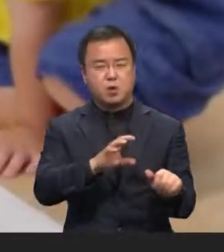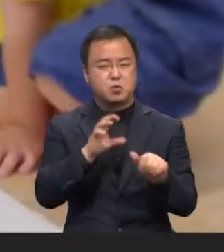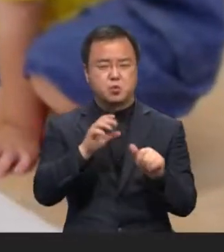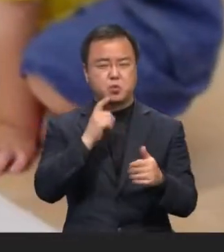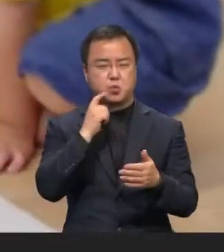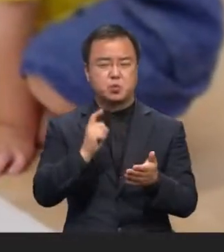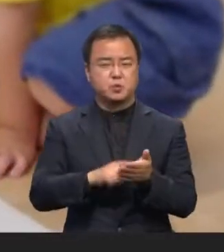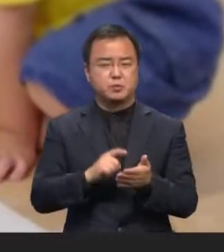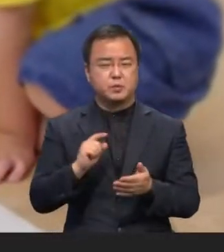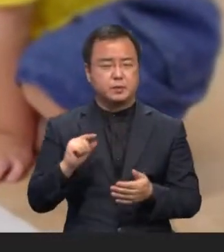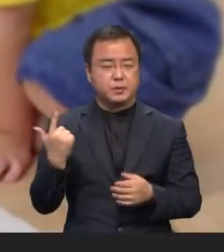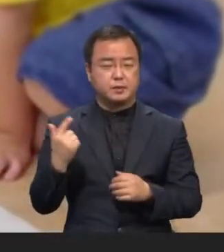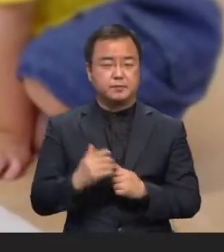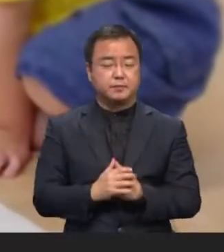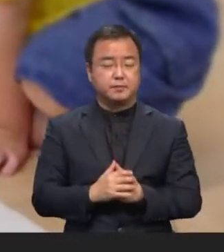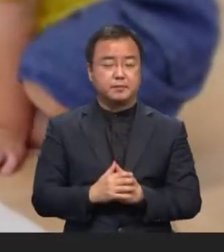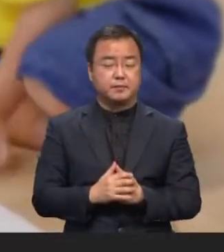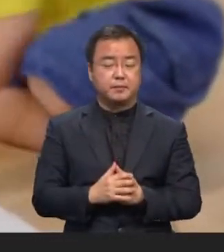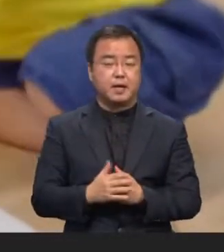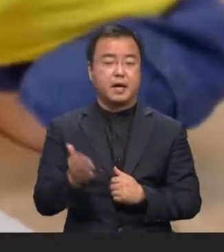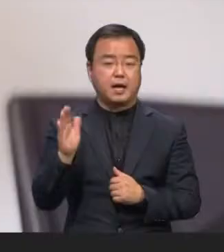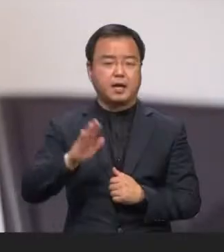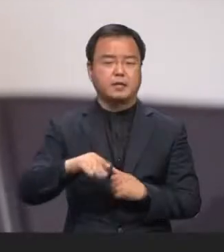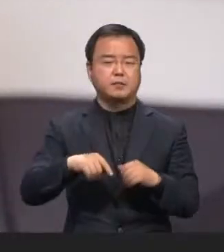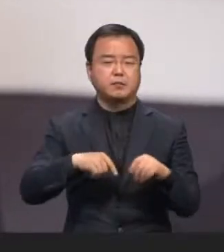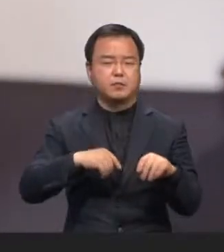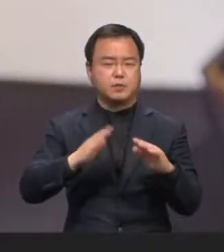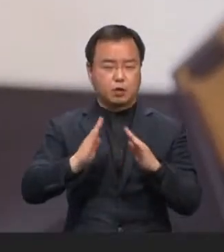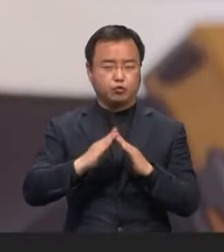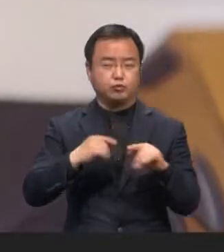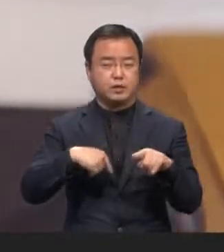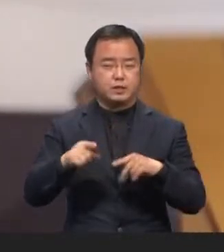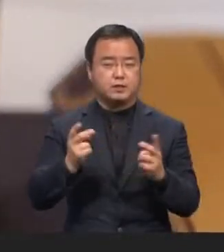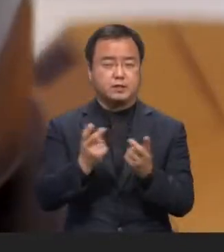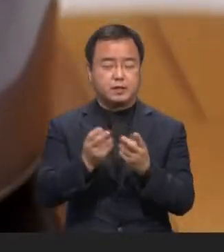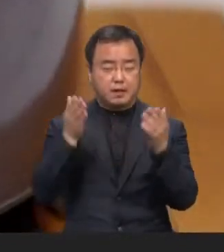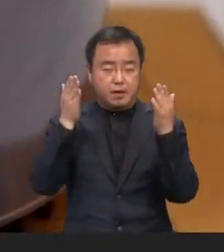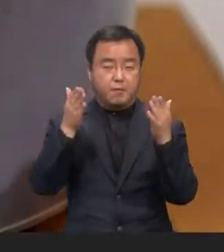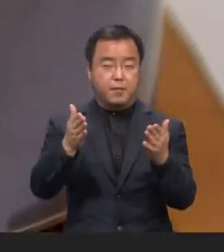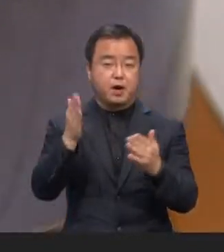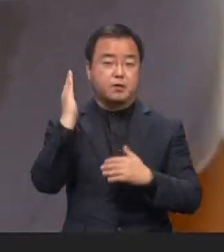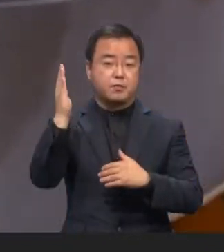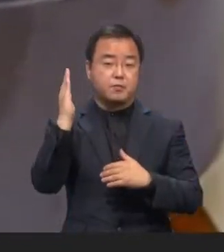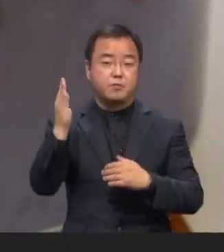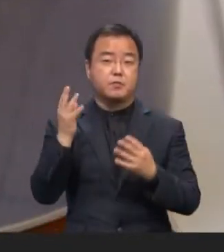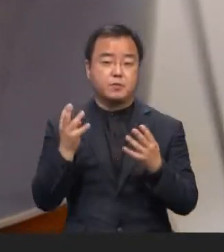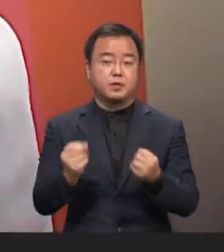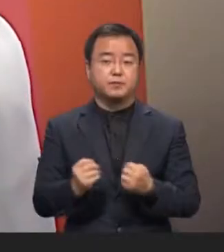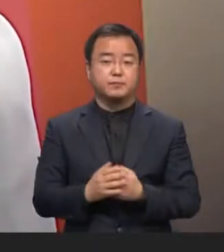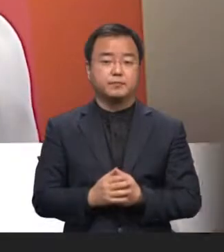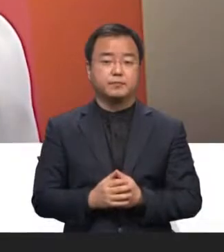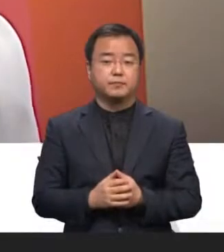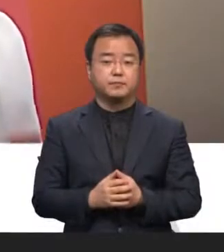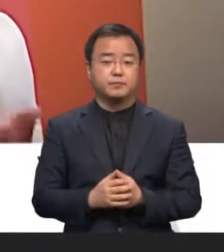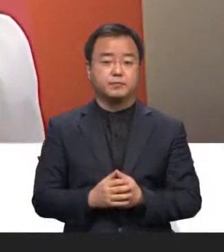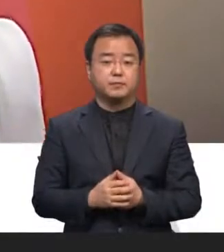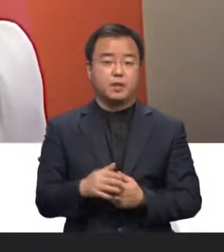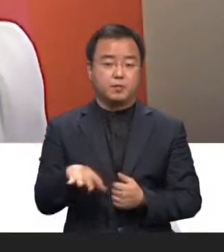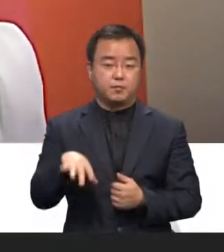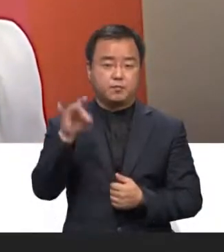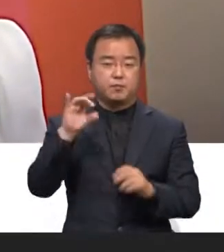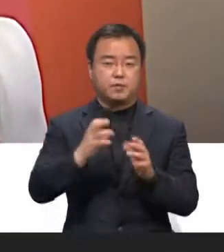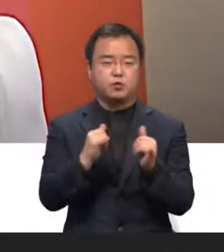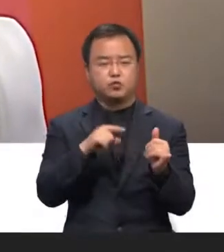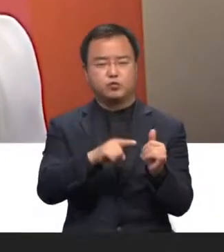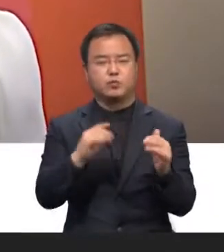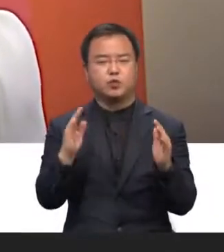인식되는데요. 하지만 주택 정책의 방향성에서 시사하는 바가 큽니다. I think first is to make